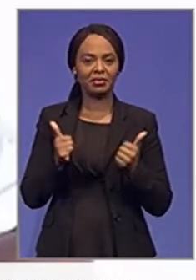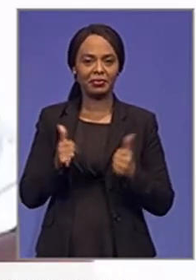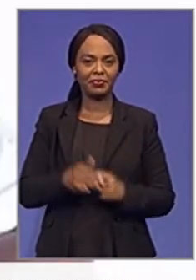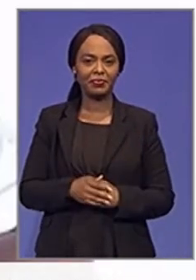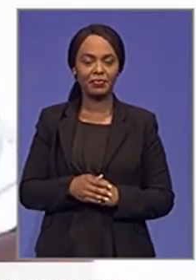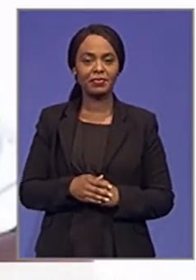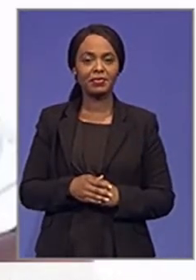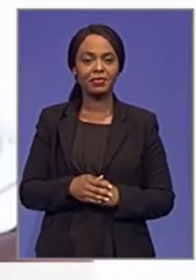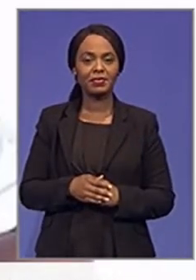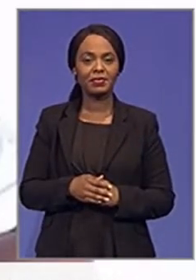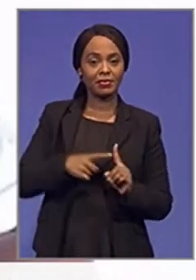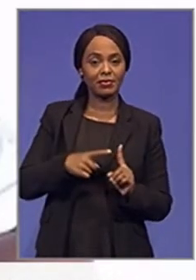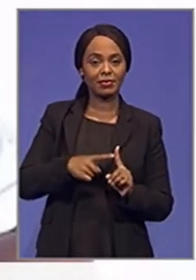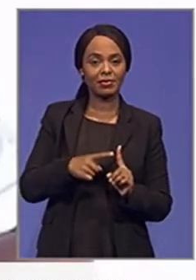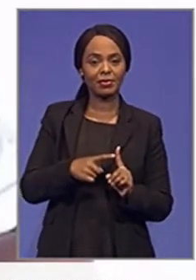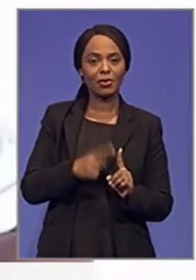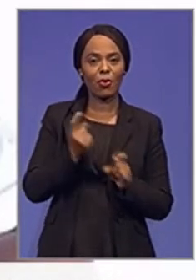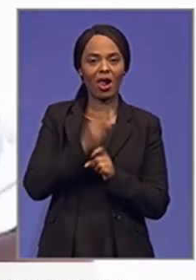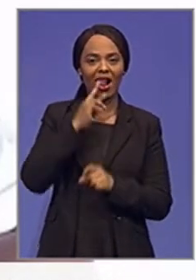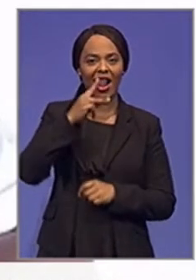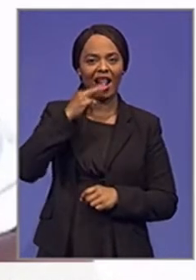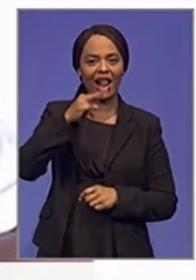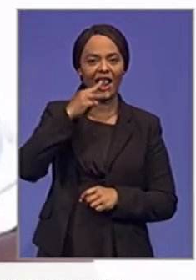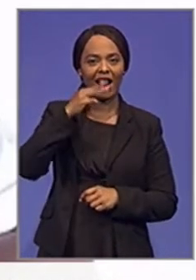pompela maswafo